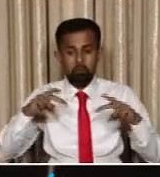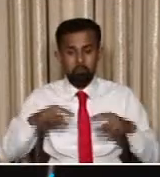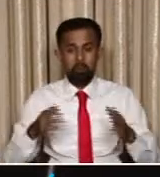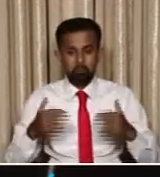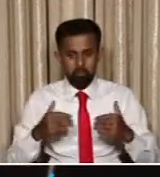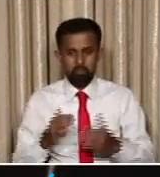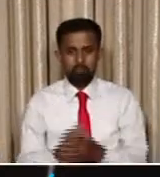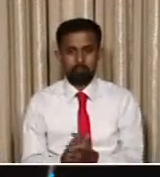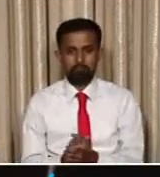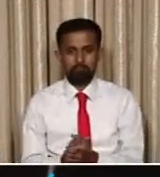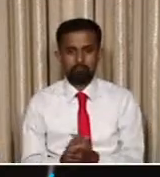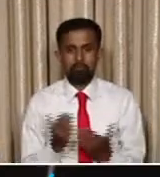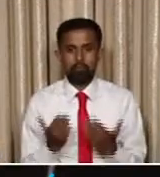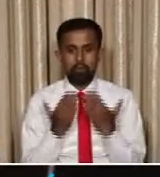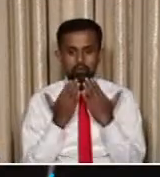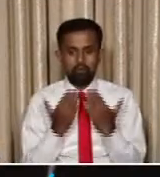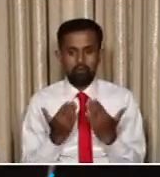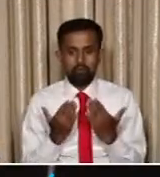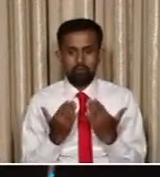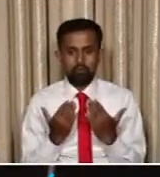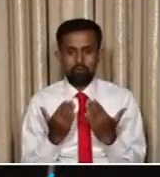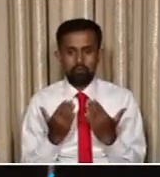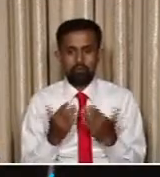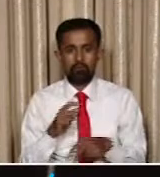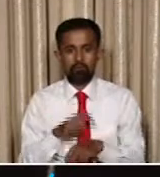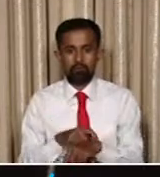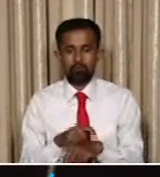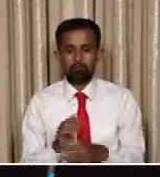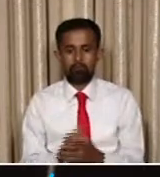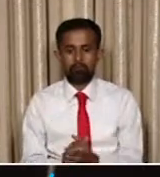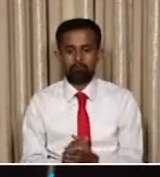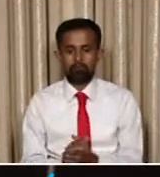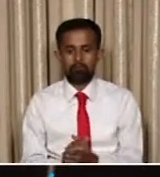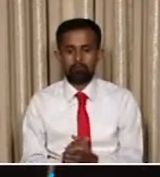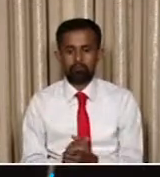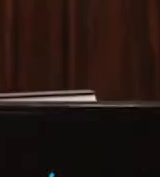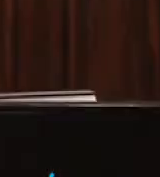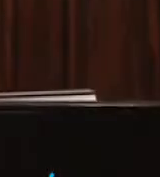පවත්වන්න කියලා බොහොමත්ම ස්තුතියි මට ලබා දුන්න කාලයට බොහොම ඉස්සර අමාත්‍යමිය